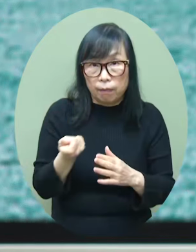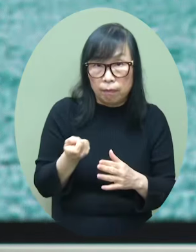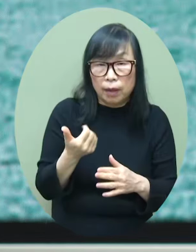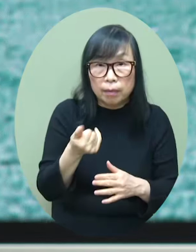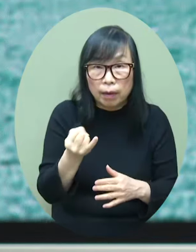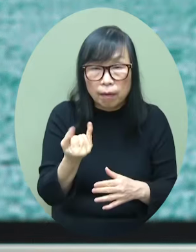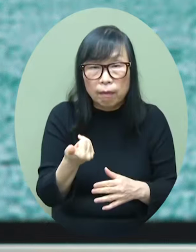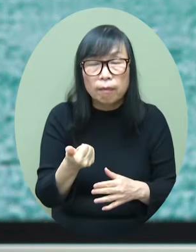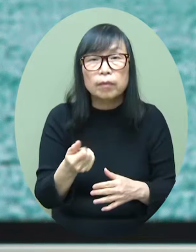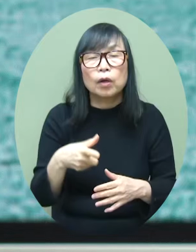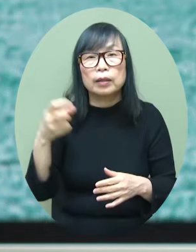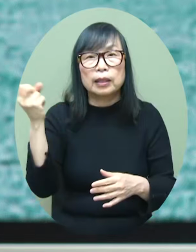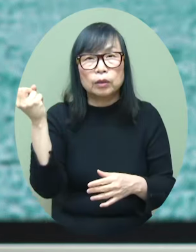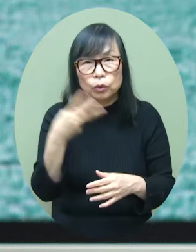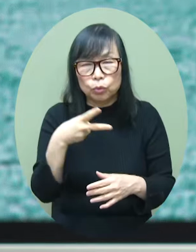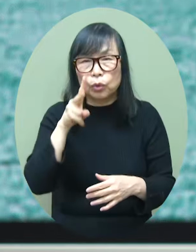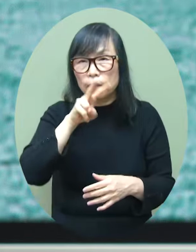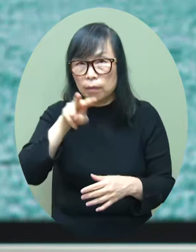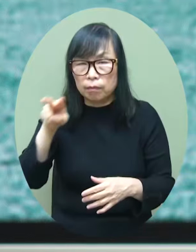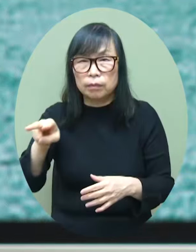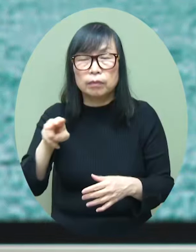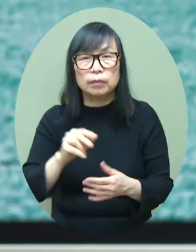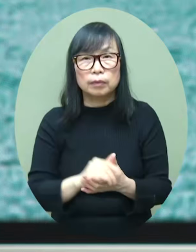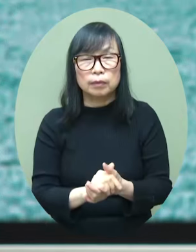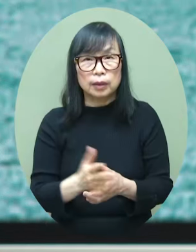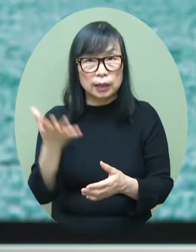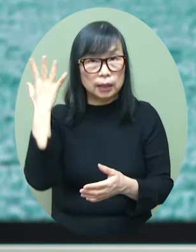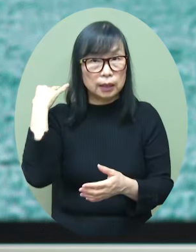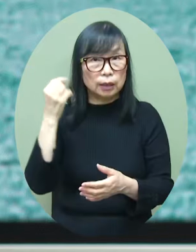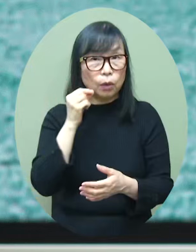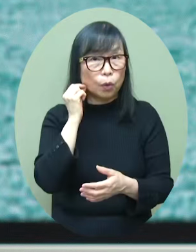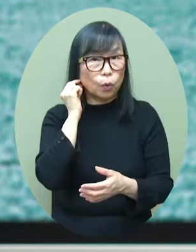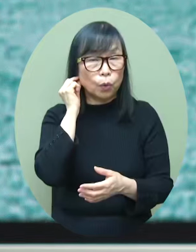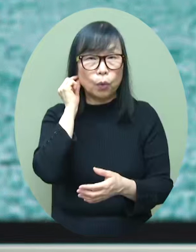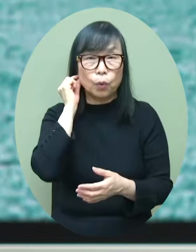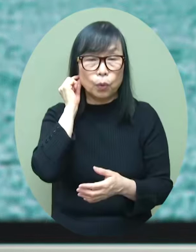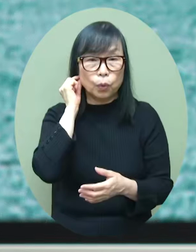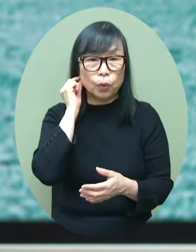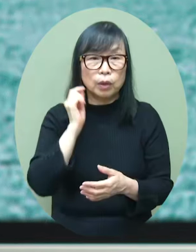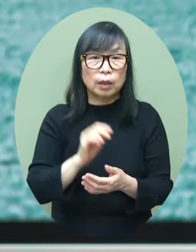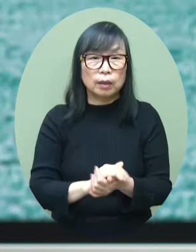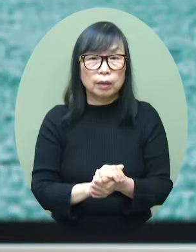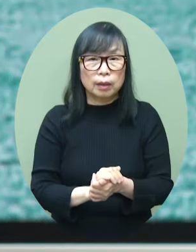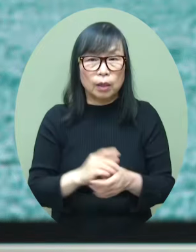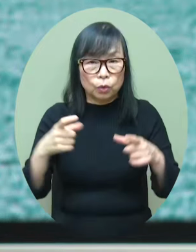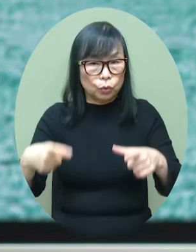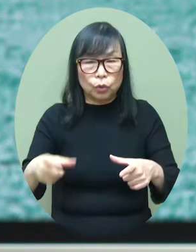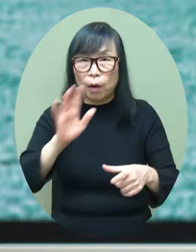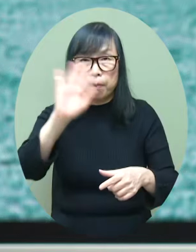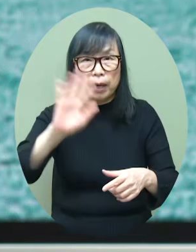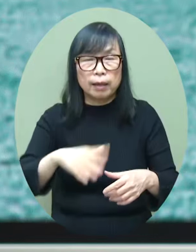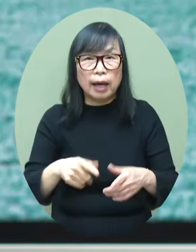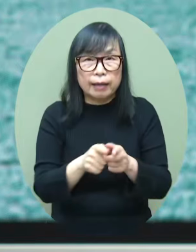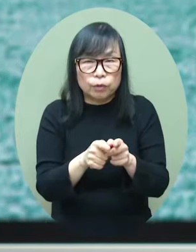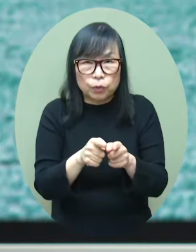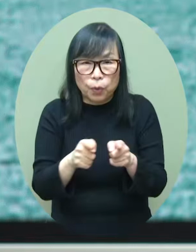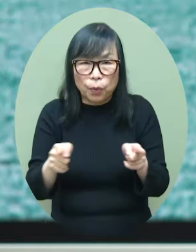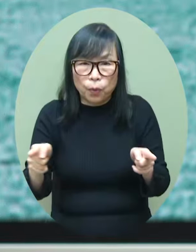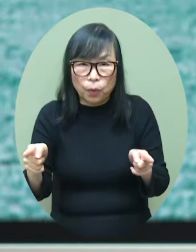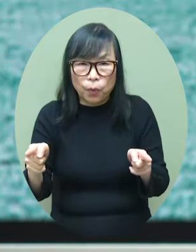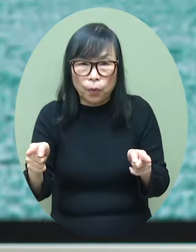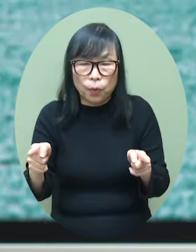我們都是要再看一看。而之前那位女士就是坐不是圓台的，是那些長那